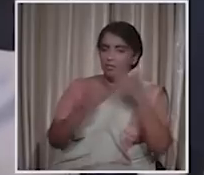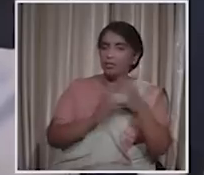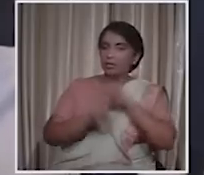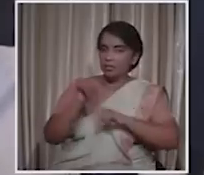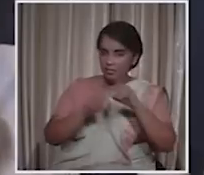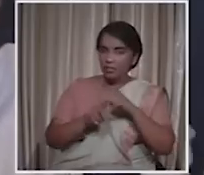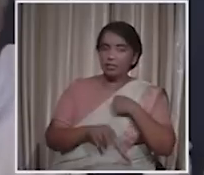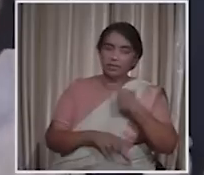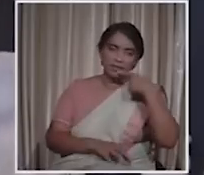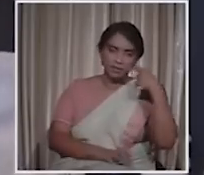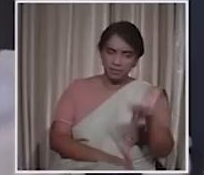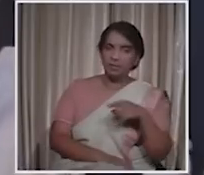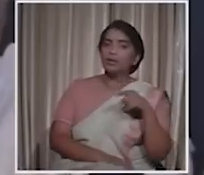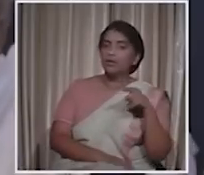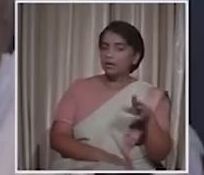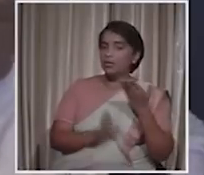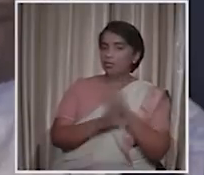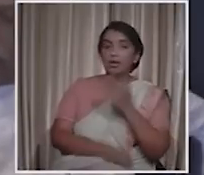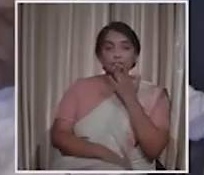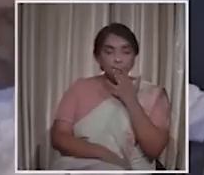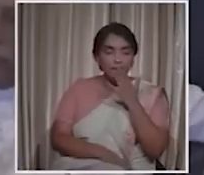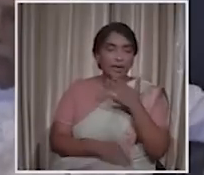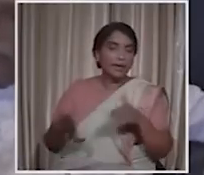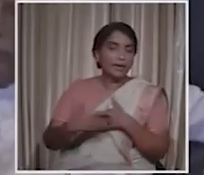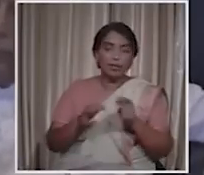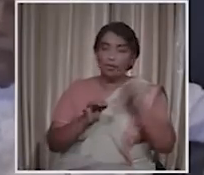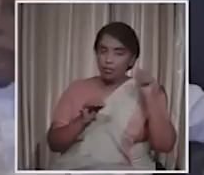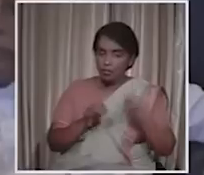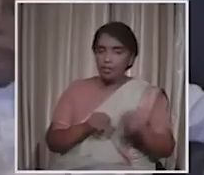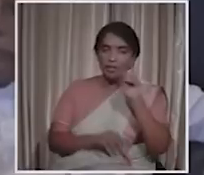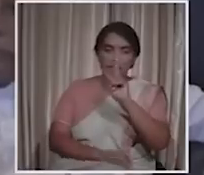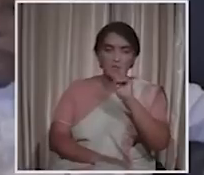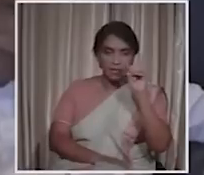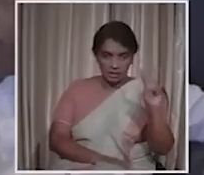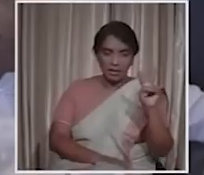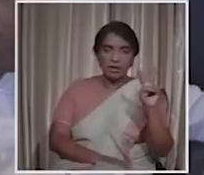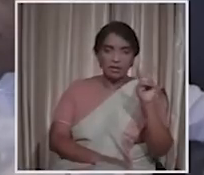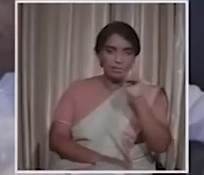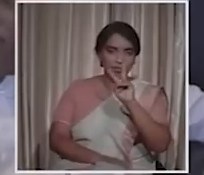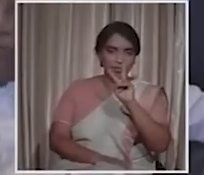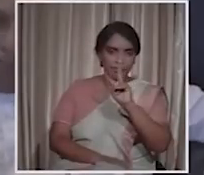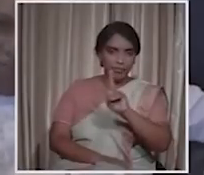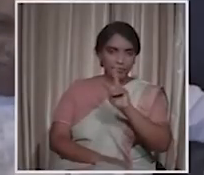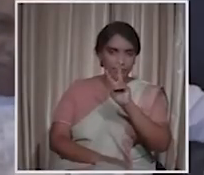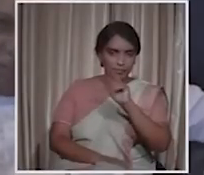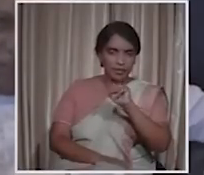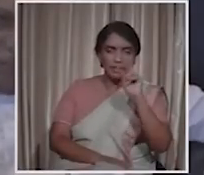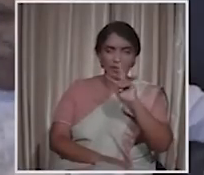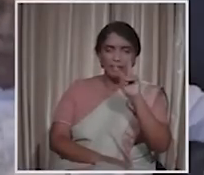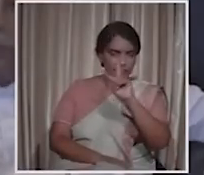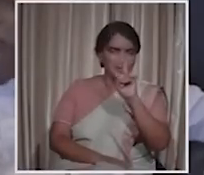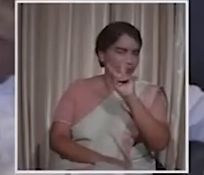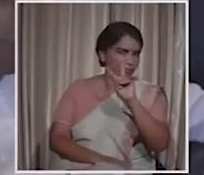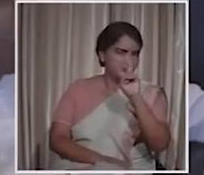මෙන් මම දැනුම් දී තිබෙනවා. පසුගිය සෞන්දා කැබිනට් මණ්ඩලයේ 22-21 අපි දන්නේ නැහැ 22-21 කියලා මේ